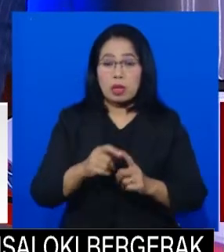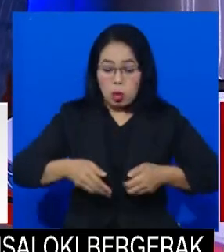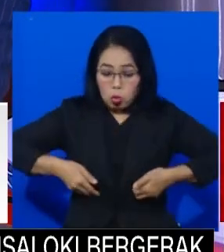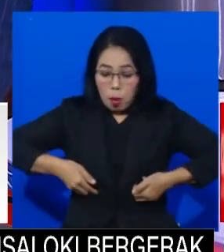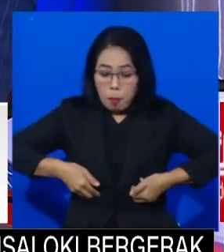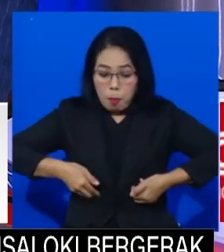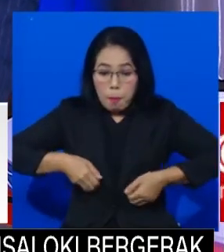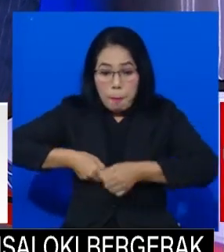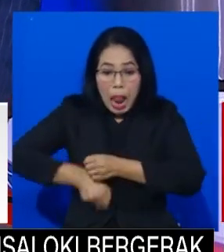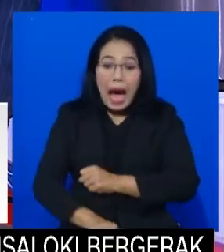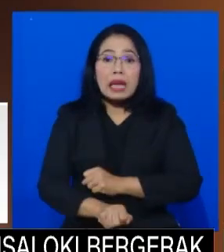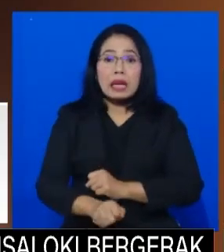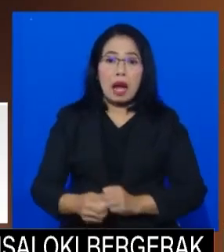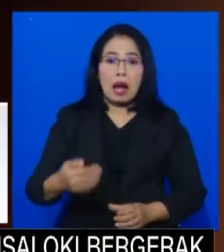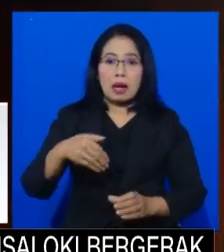dalam kapal.